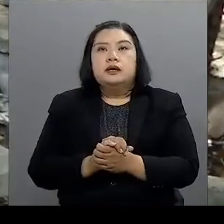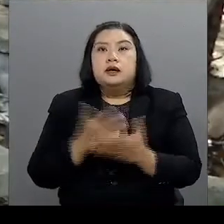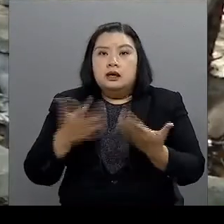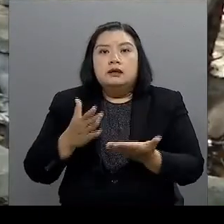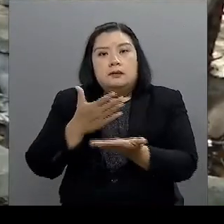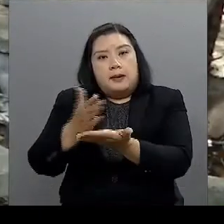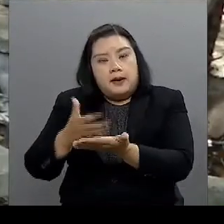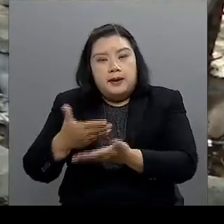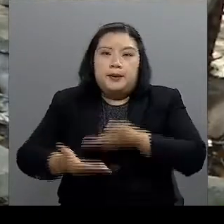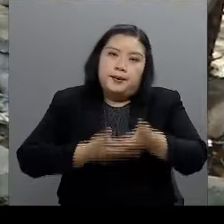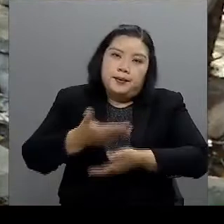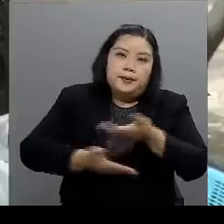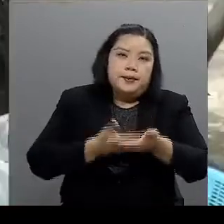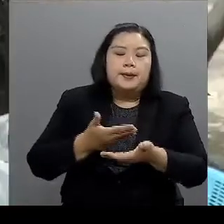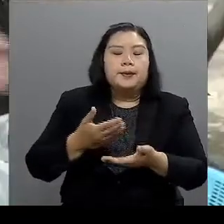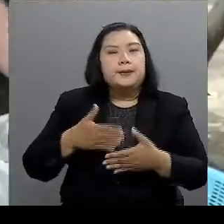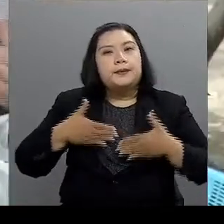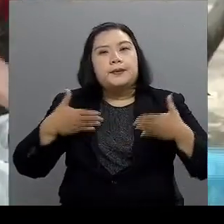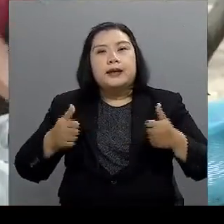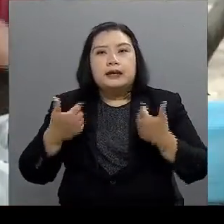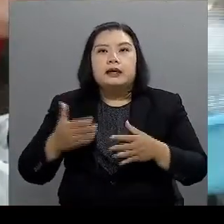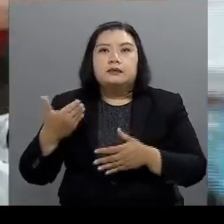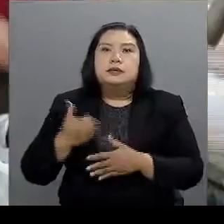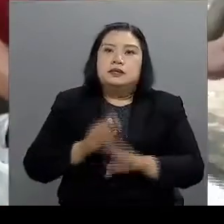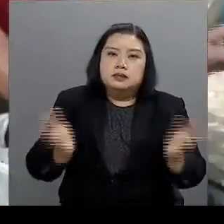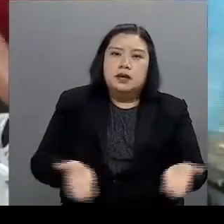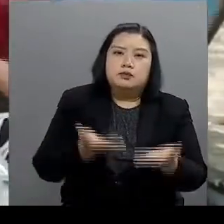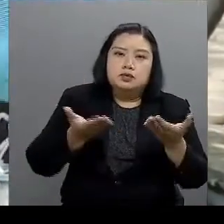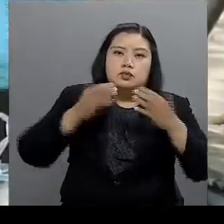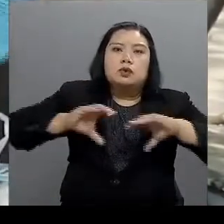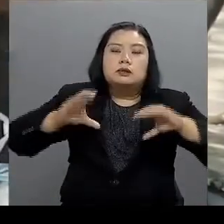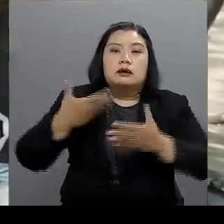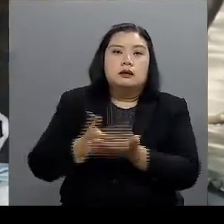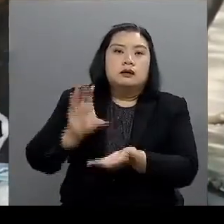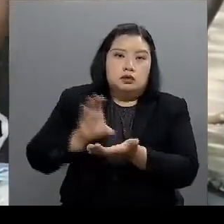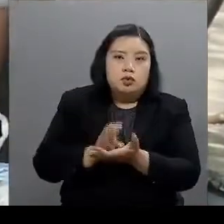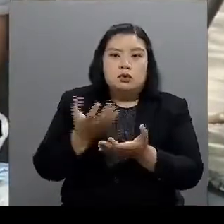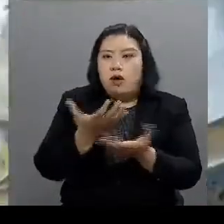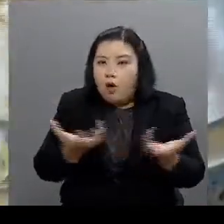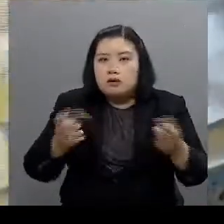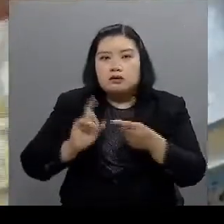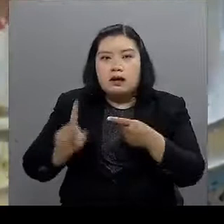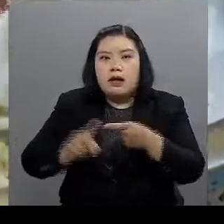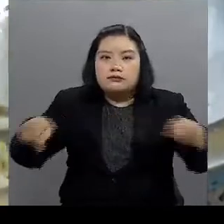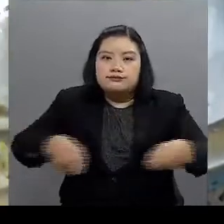ยืนและได้รับการสนับสนุนจากภาคเอกชนมอบทุนและวัตถุดิบอาหารมาให้อย่างต่อเนื่องค่ะ